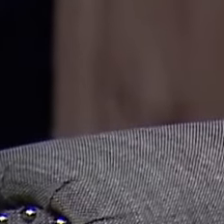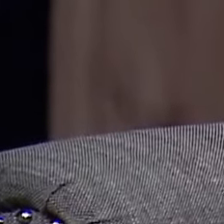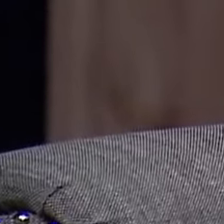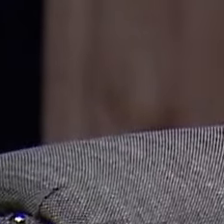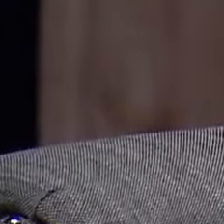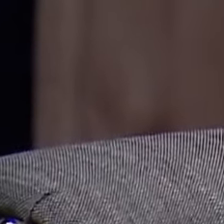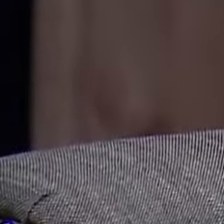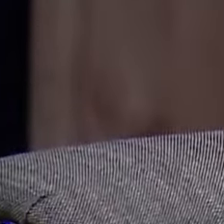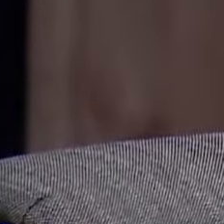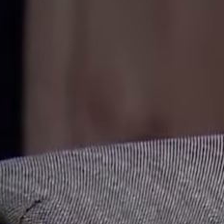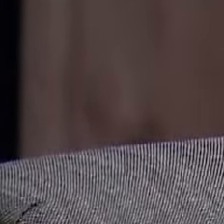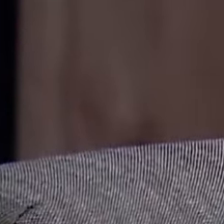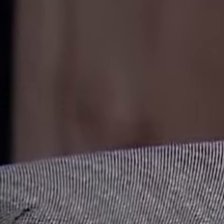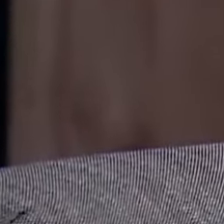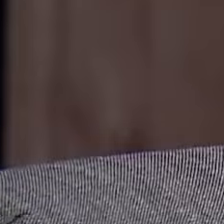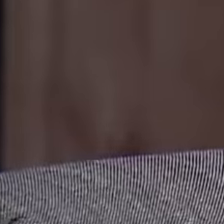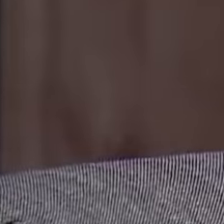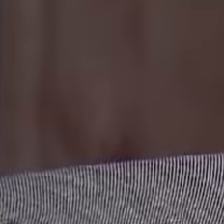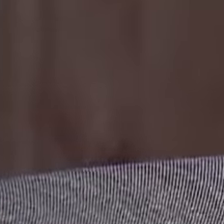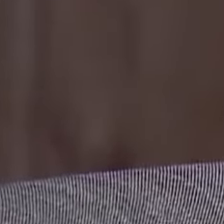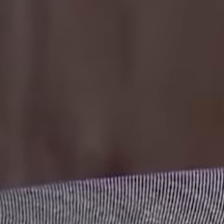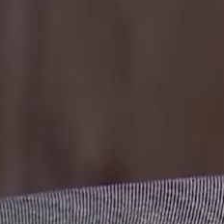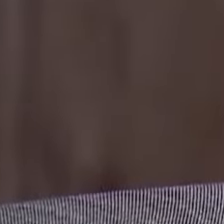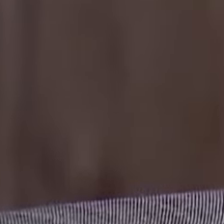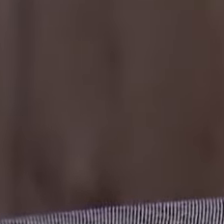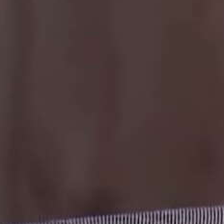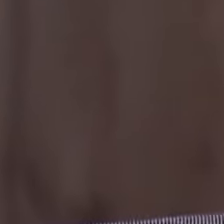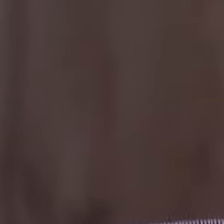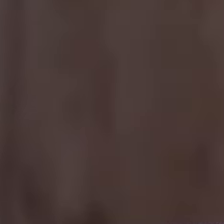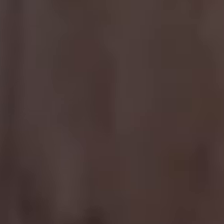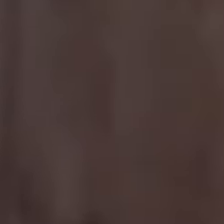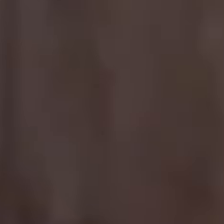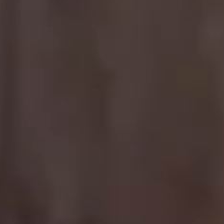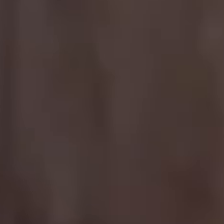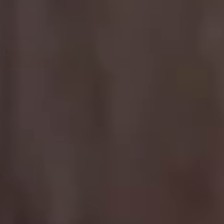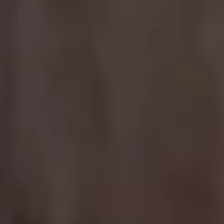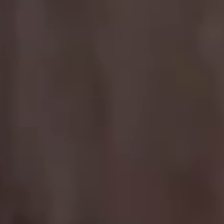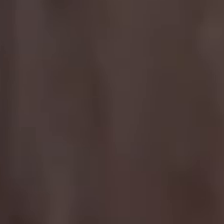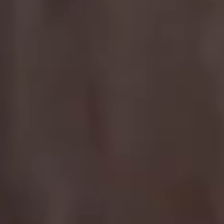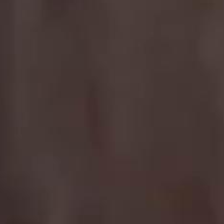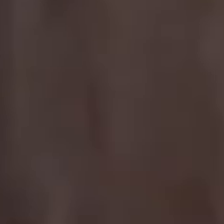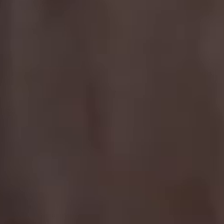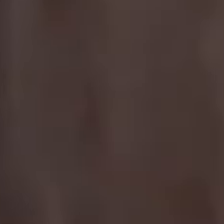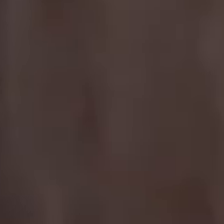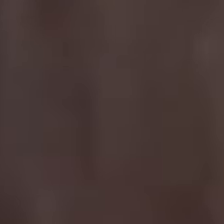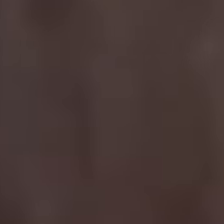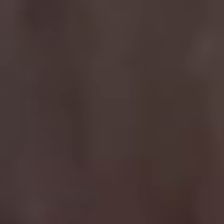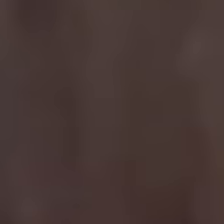صلاة الزين على نبينا يا صلاة